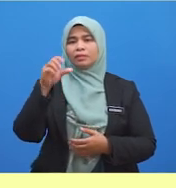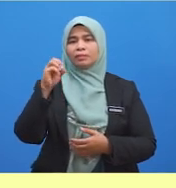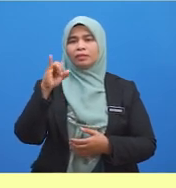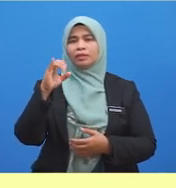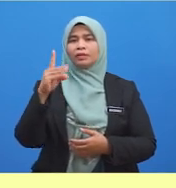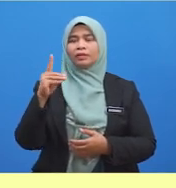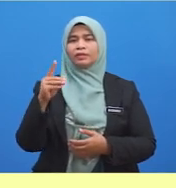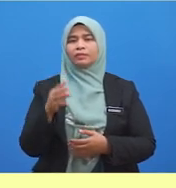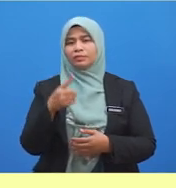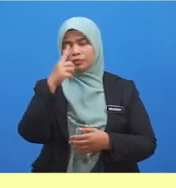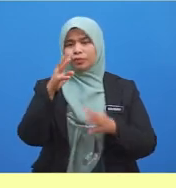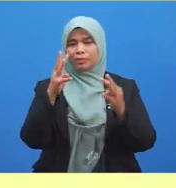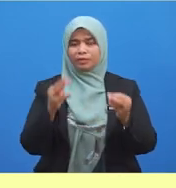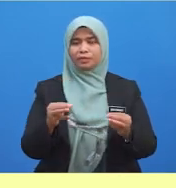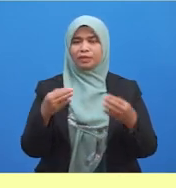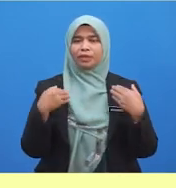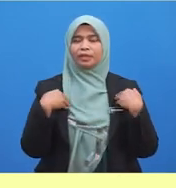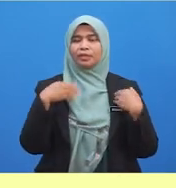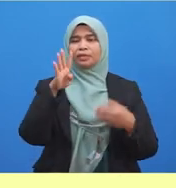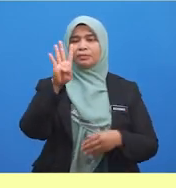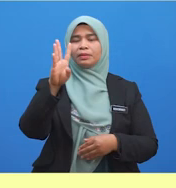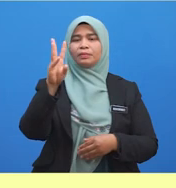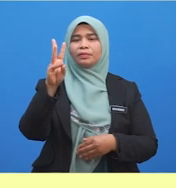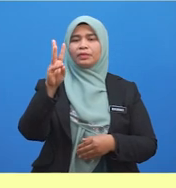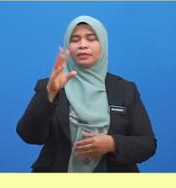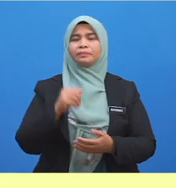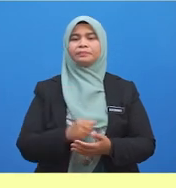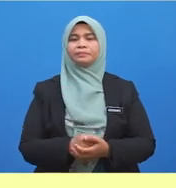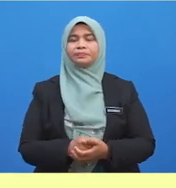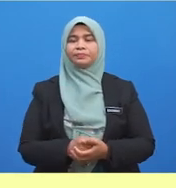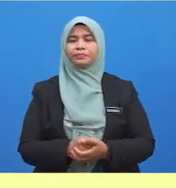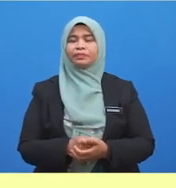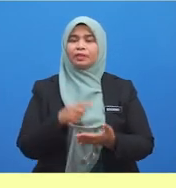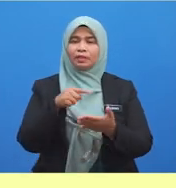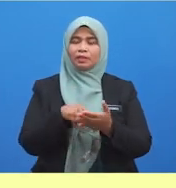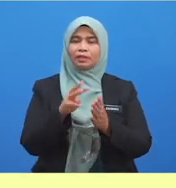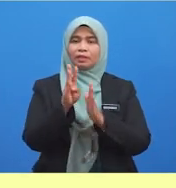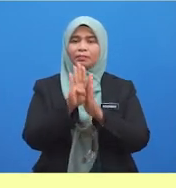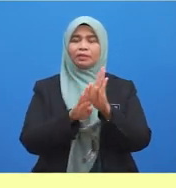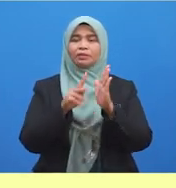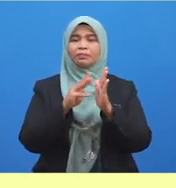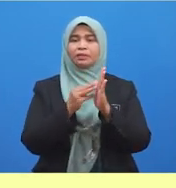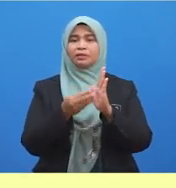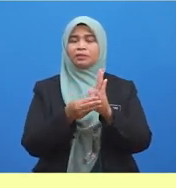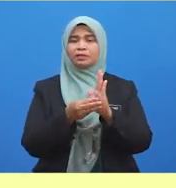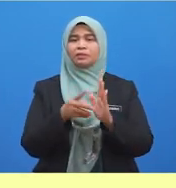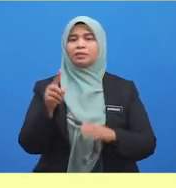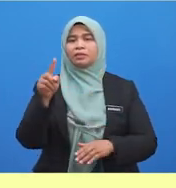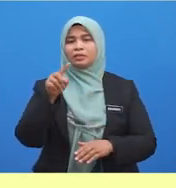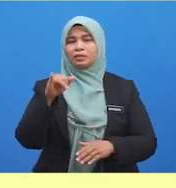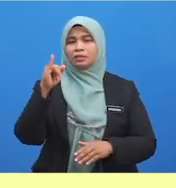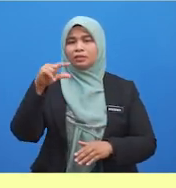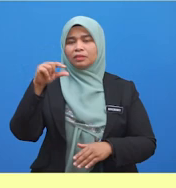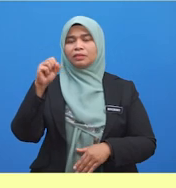mengandungi 46 kromosom. Ini bermaksud zigot diploid yang